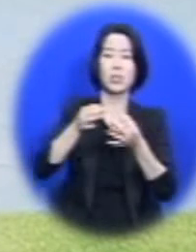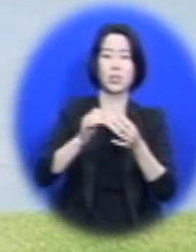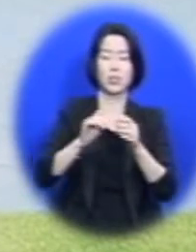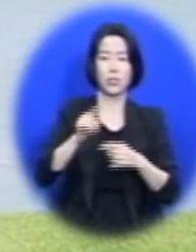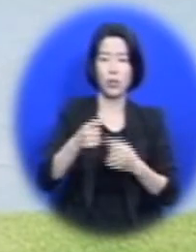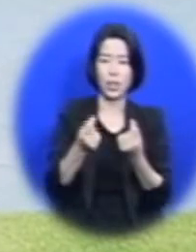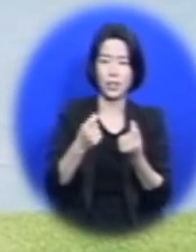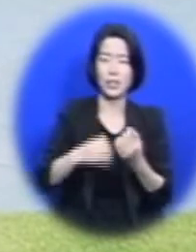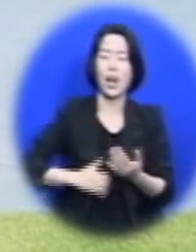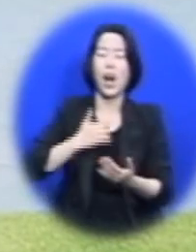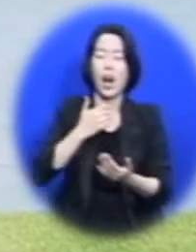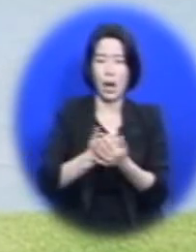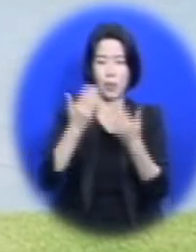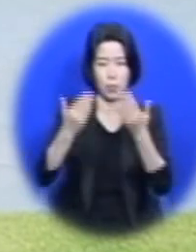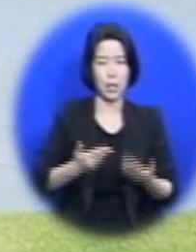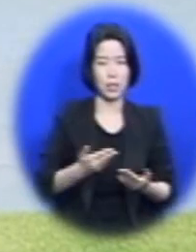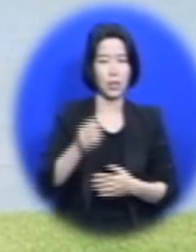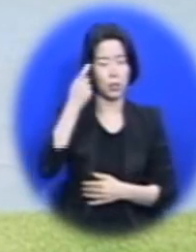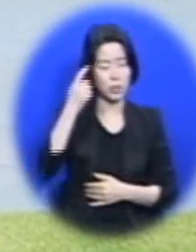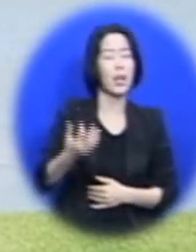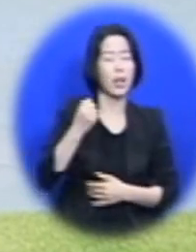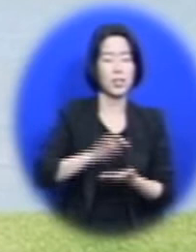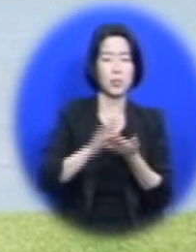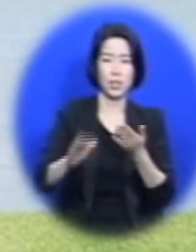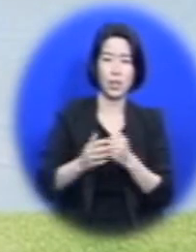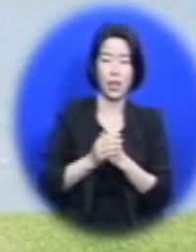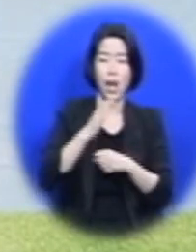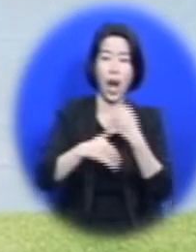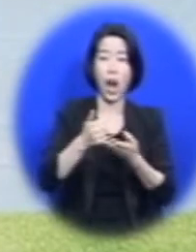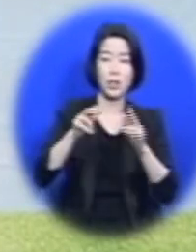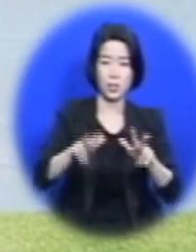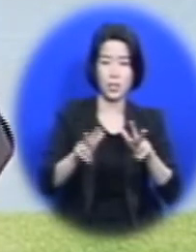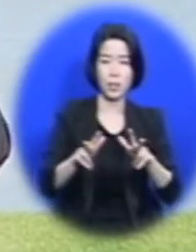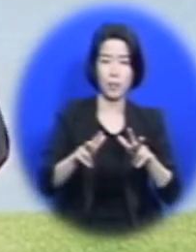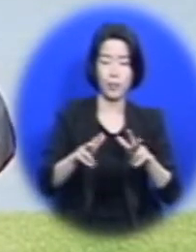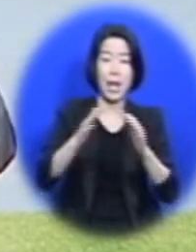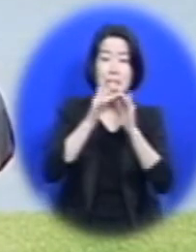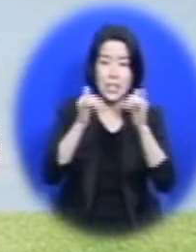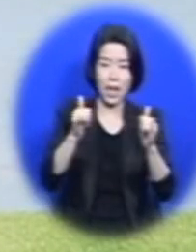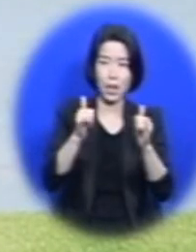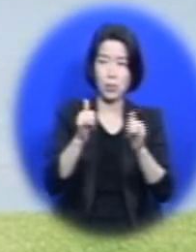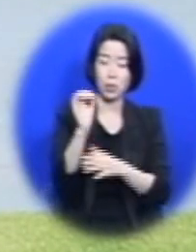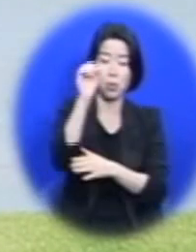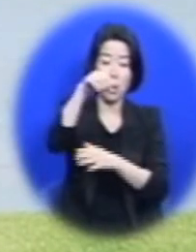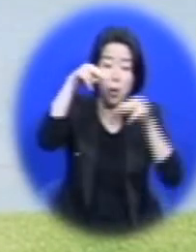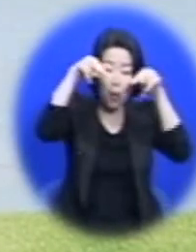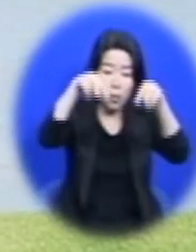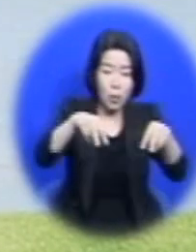보는 것 같은 감동을 받을 것이라고 믿습니다. 하나님은 지금 사람을